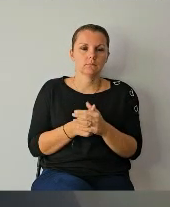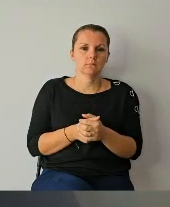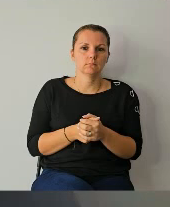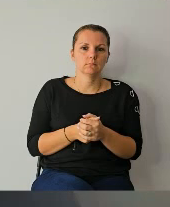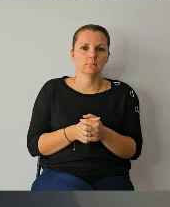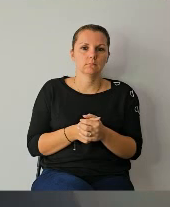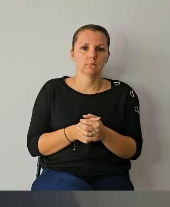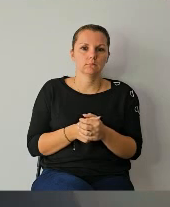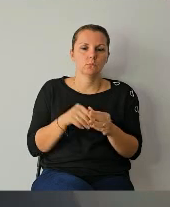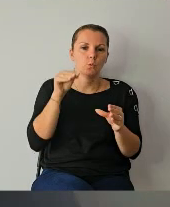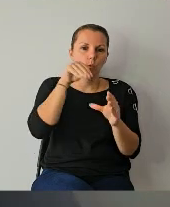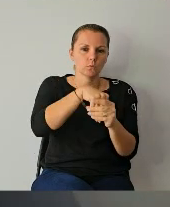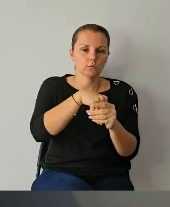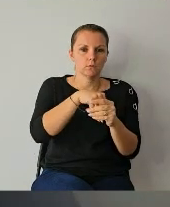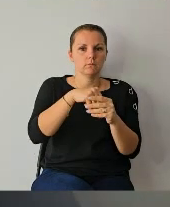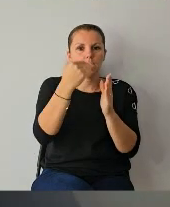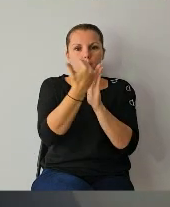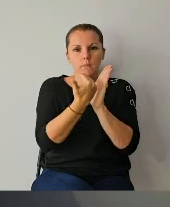udział w programach.